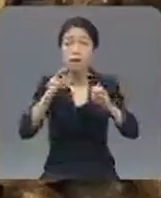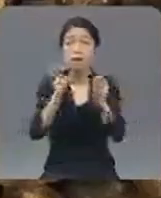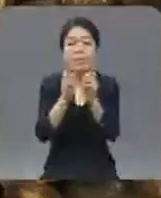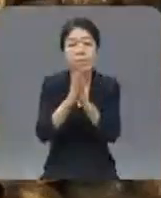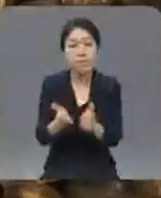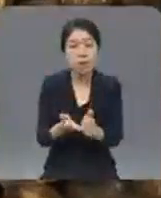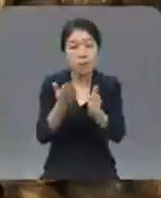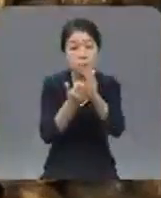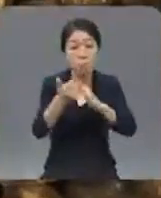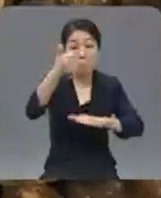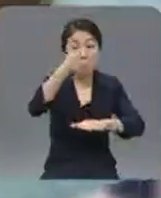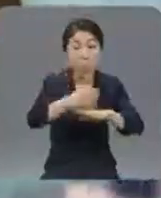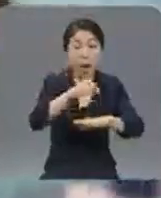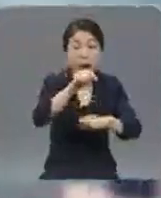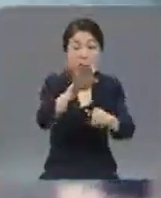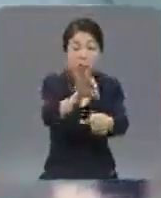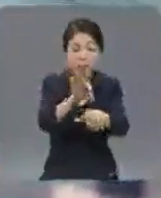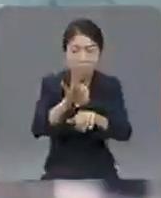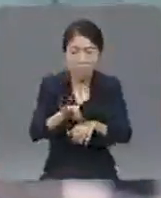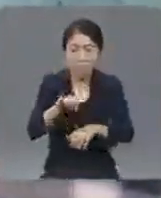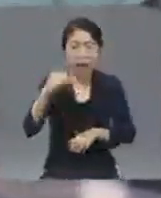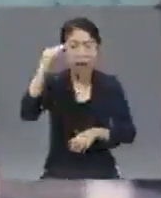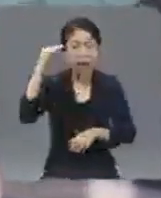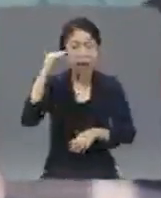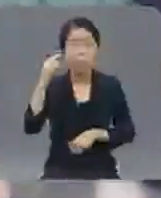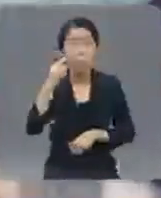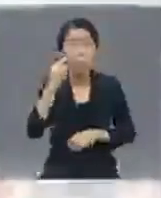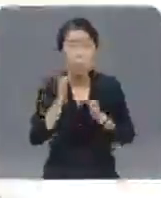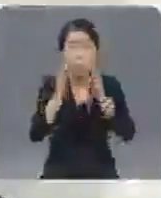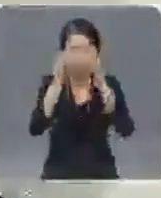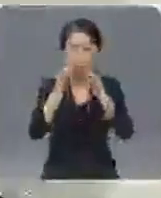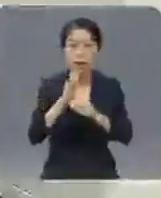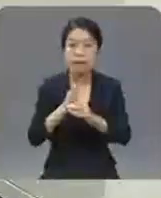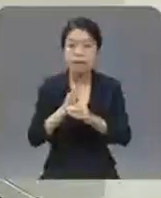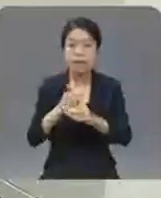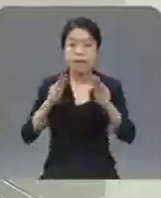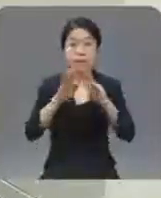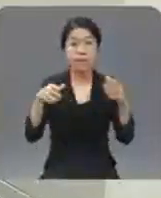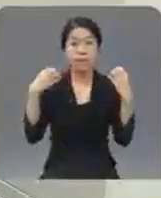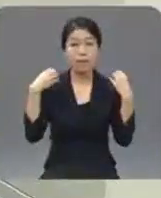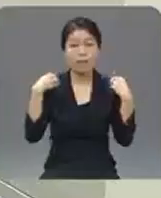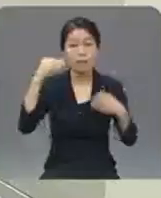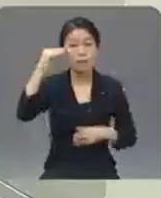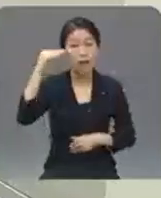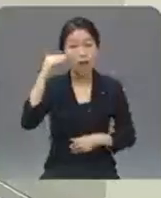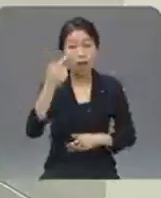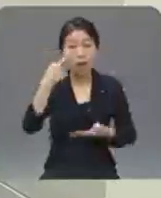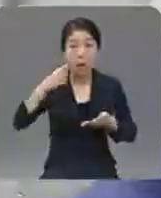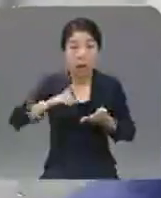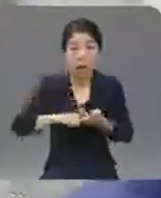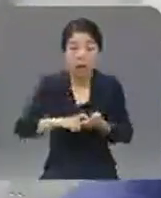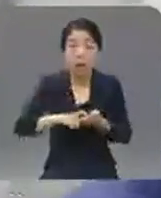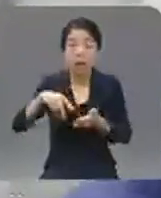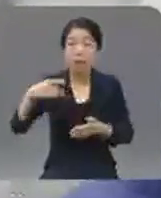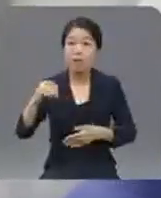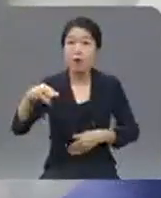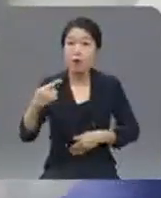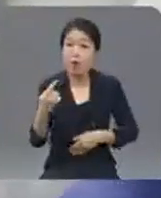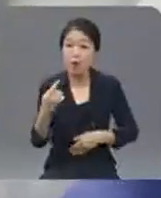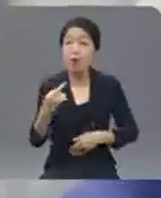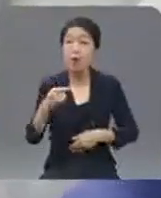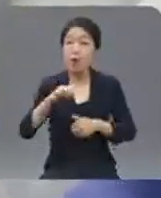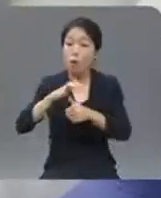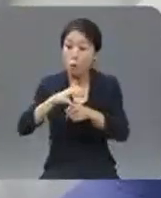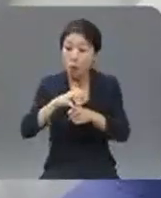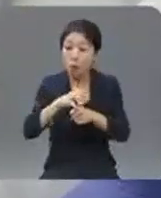성공한 송로버섯 인공 재배가 국내에서 시도되고 있습니다 전남도는 국내에서 발견된 송로버섯 자생지